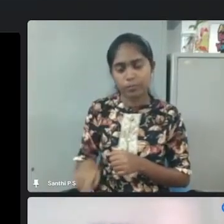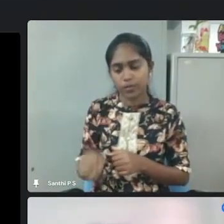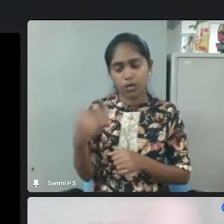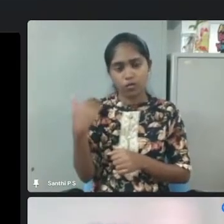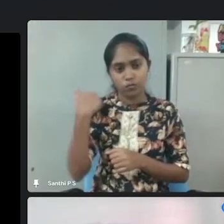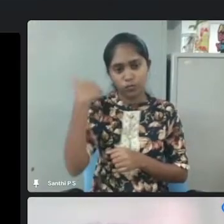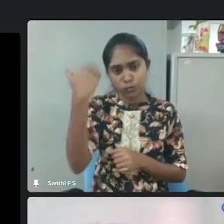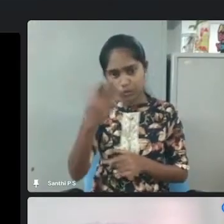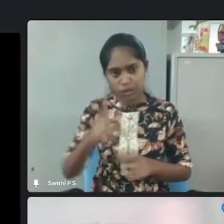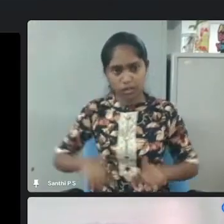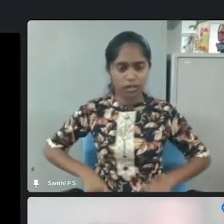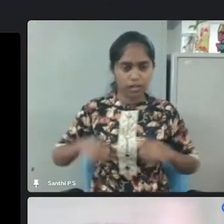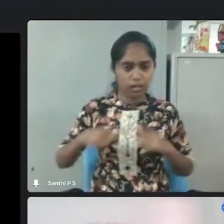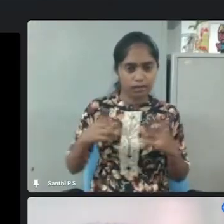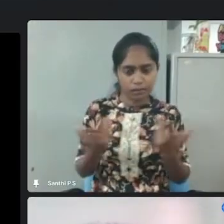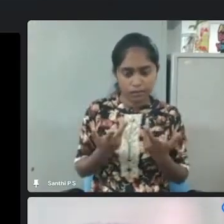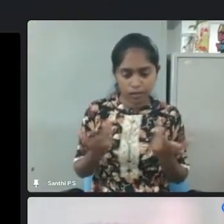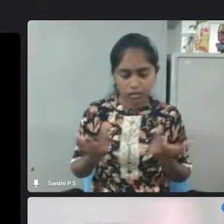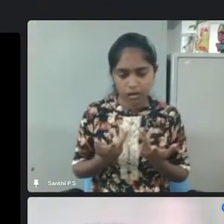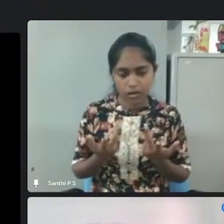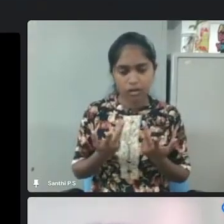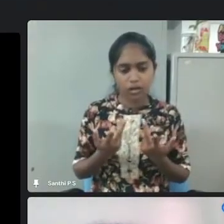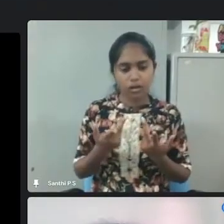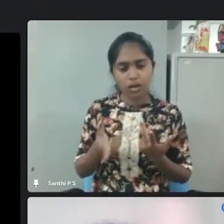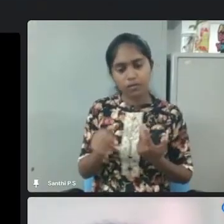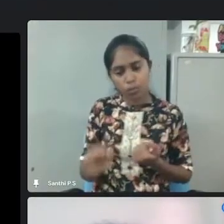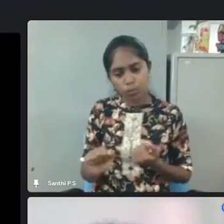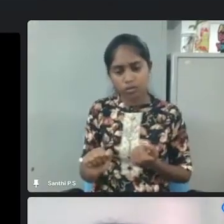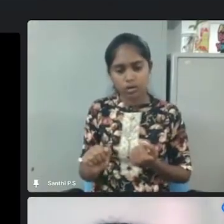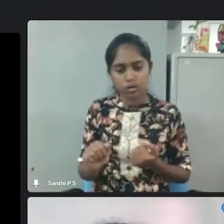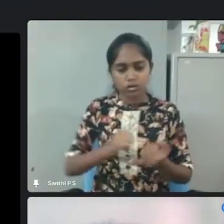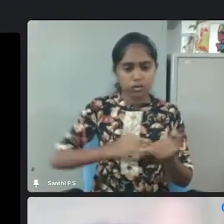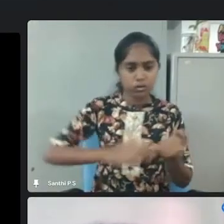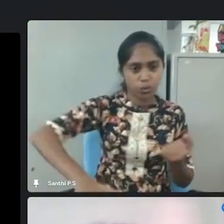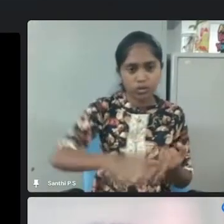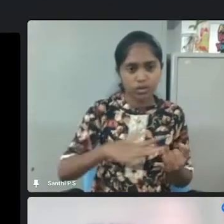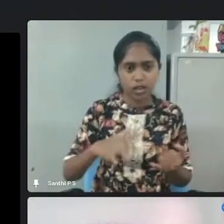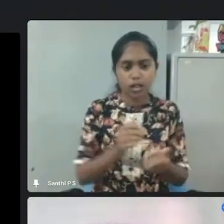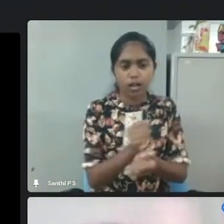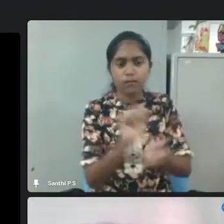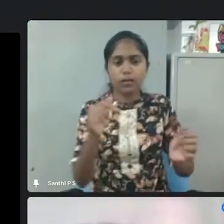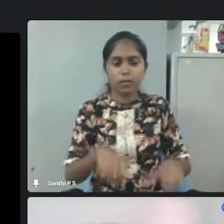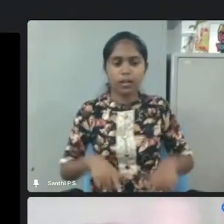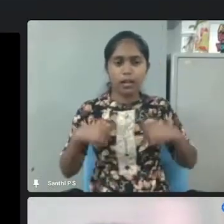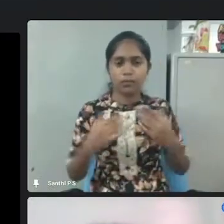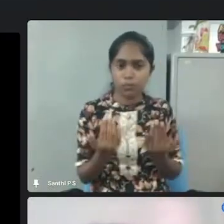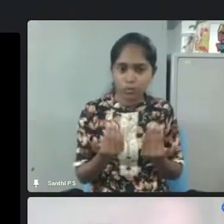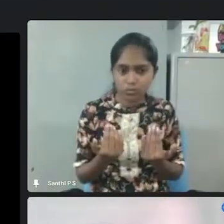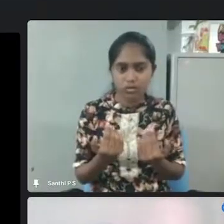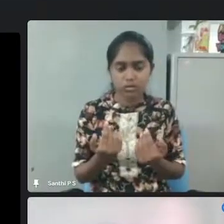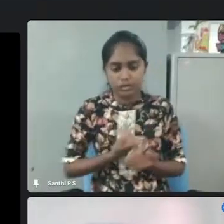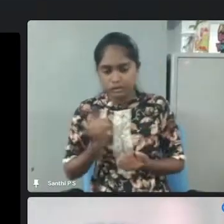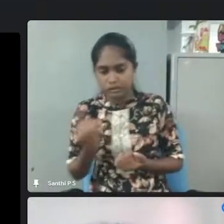പറ്റിയും കൂടുതൽ അവർക്ക് എങ്ങനെ സമൂഹത്തിൽ അവർക്ക് സ്വതന്ത്രമായിട്ട് എങ്ങനെ ജീവിക്കാൻ പറ്റും, എങ്ങനെ അവരുടെ